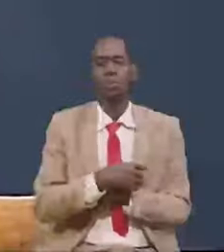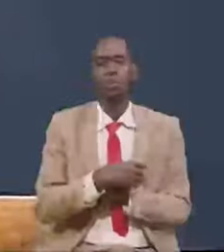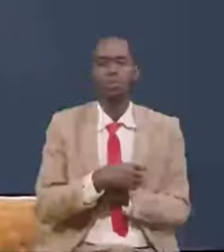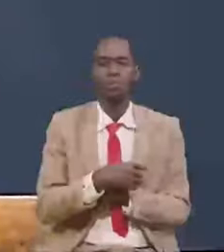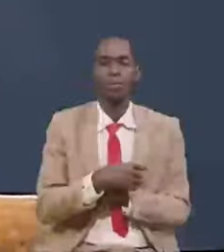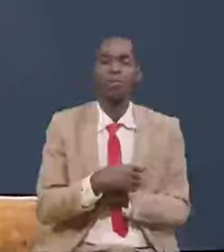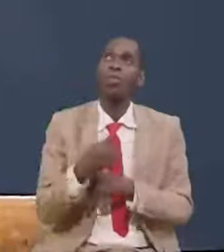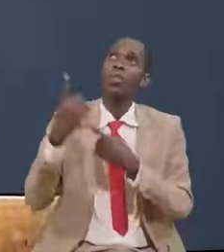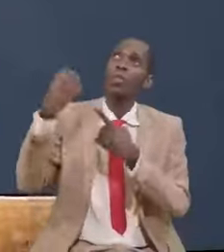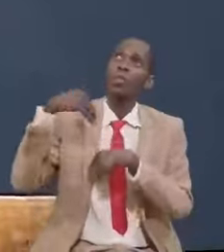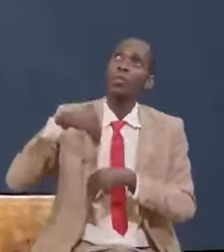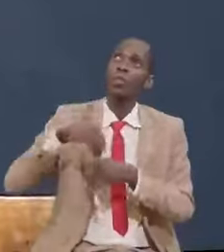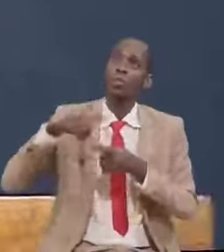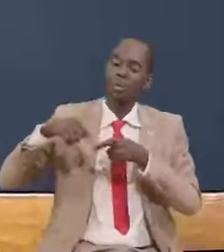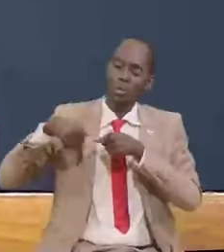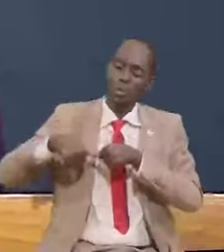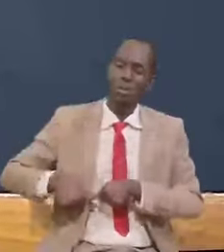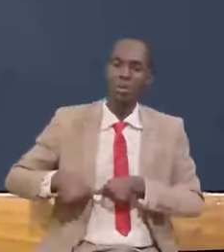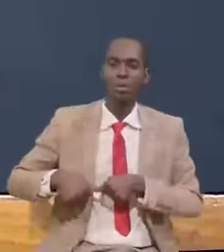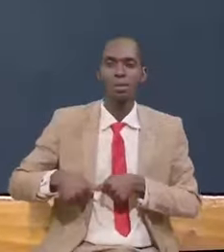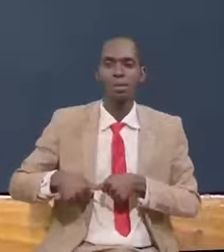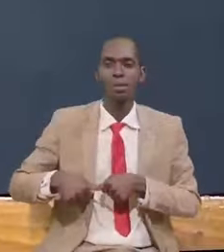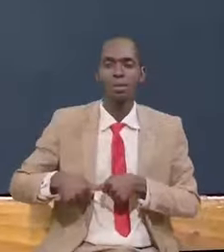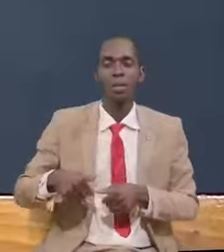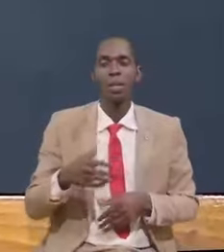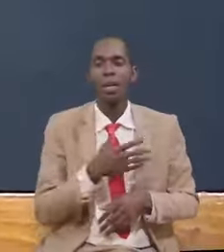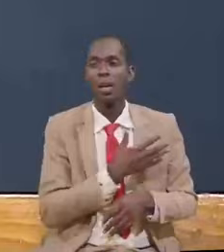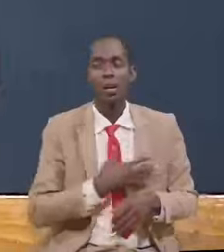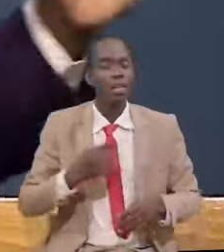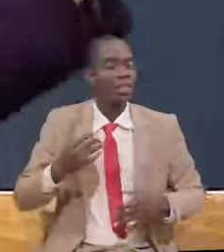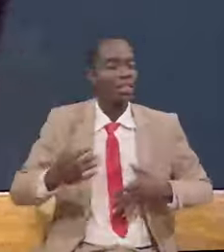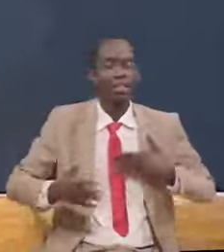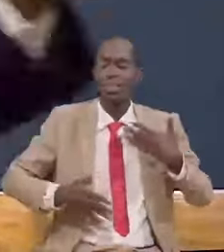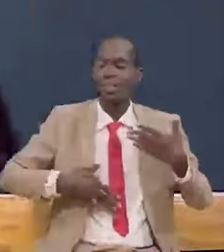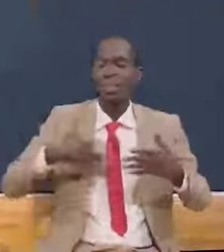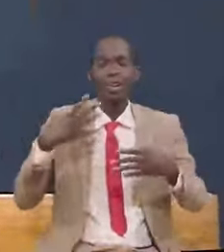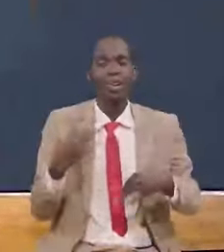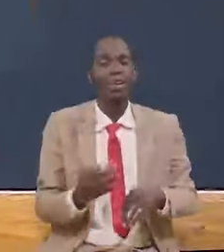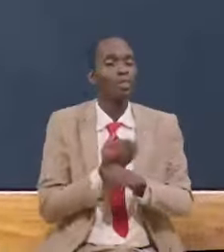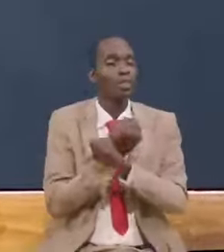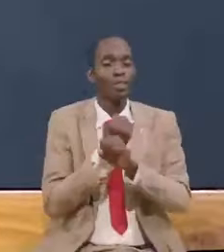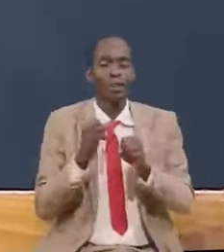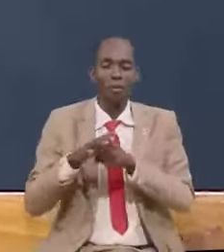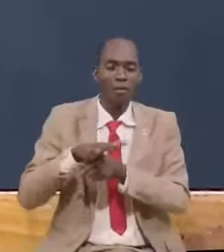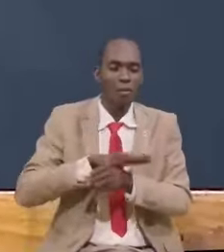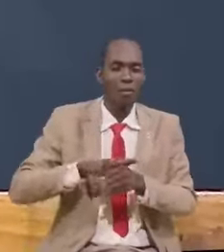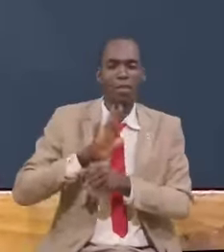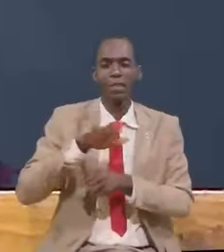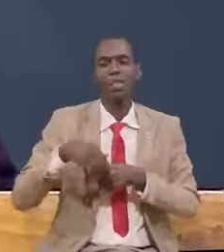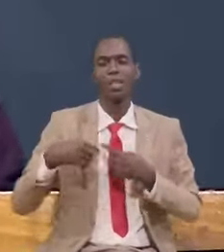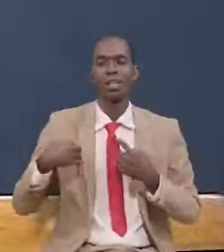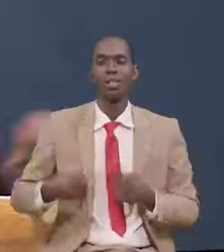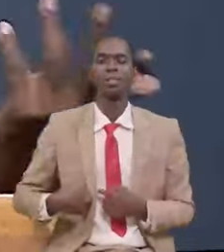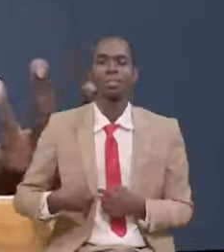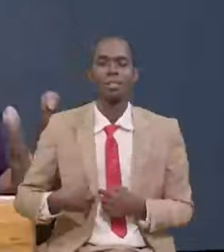Viens pour rester. et la joie du salut remplit ton cœur.